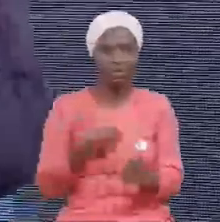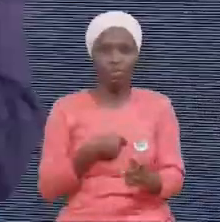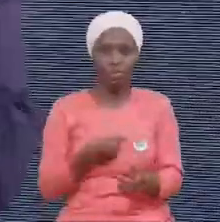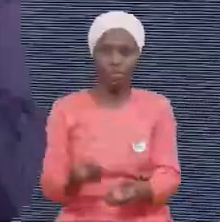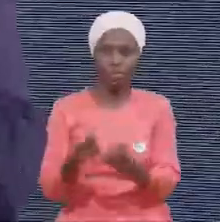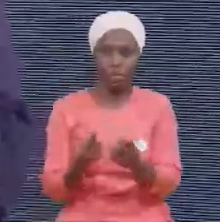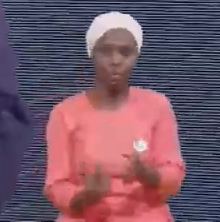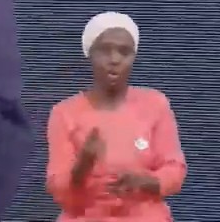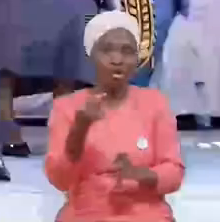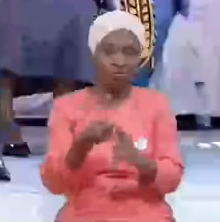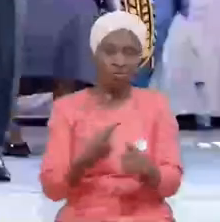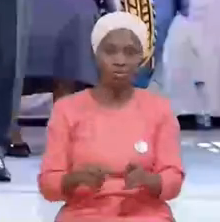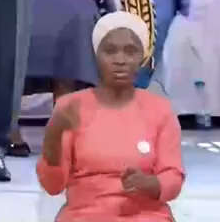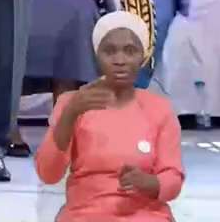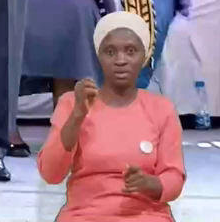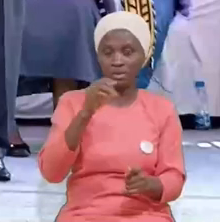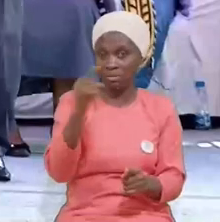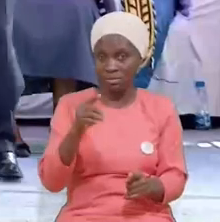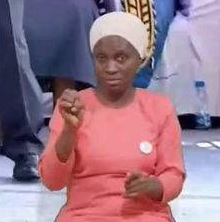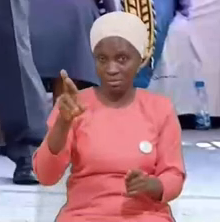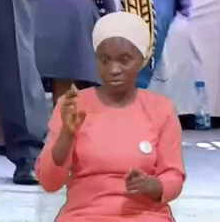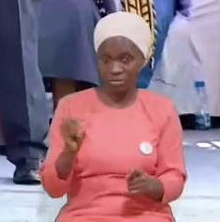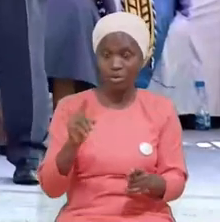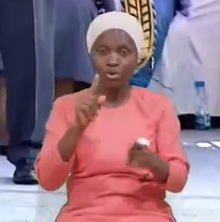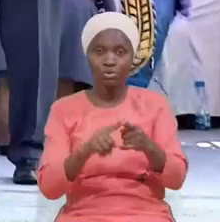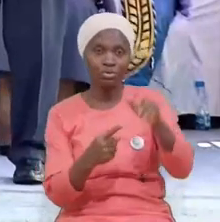Si tu dois passer de zéro à héros, tu dois veiller.